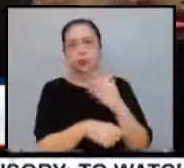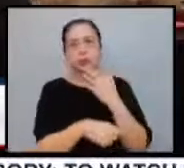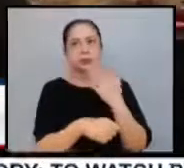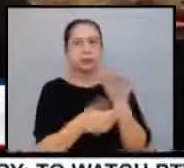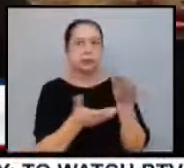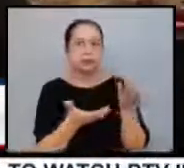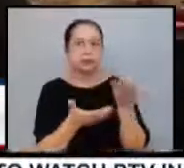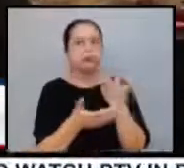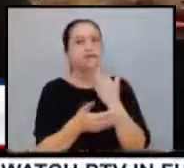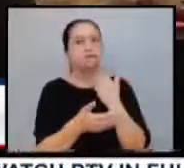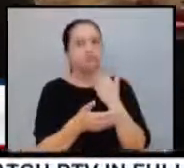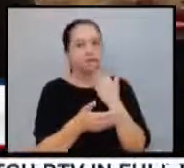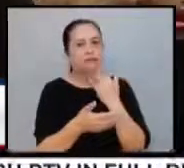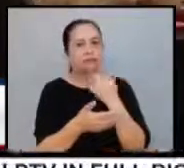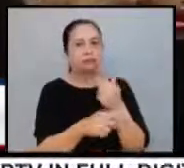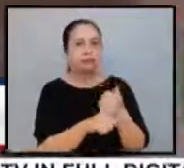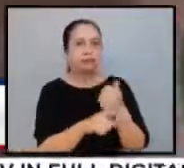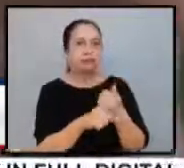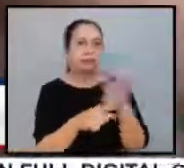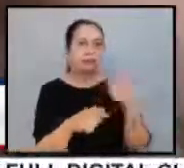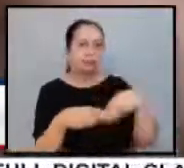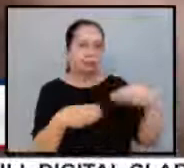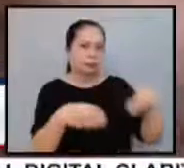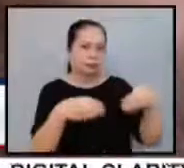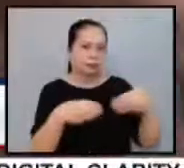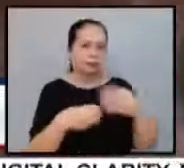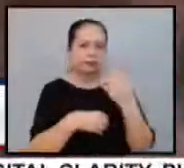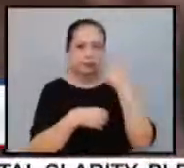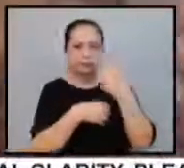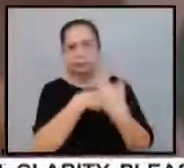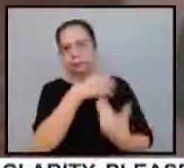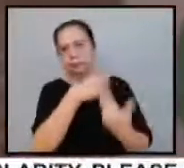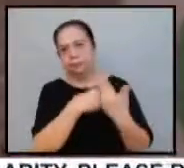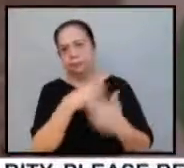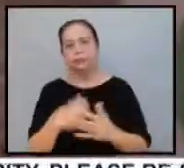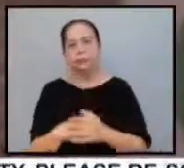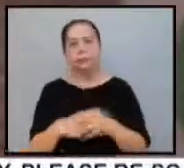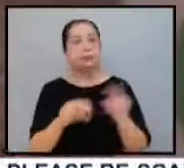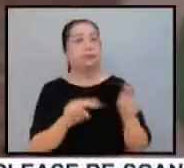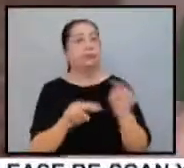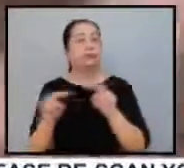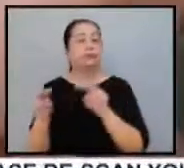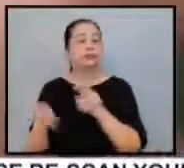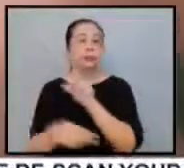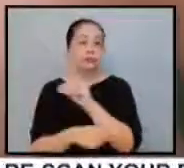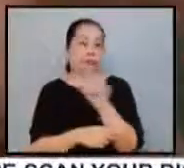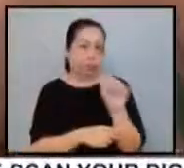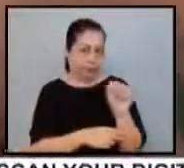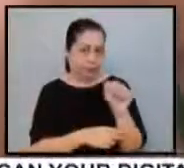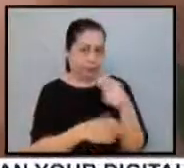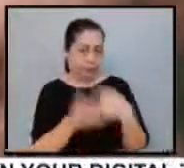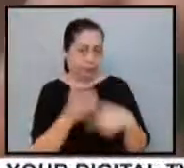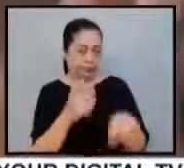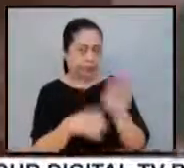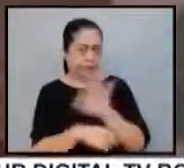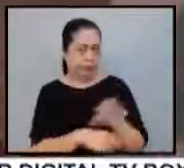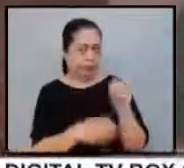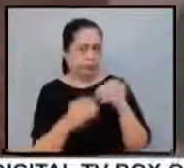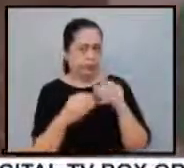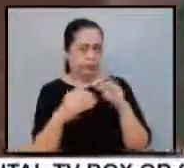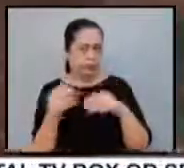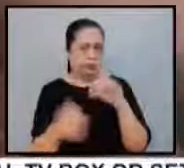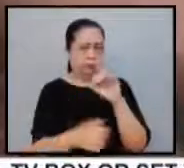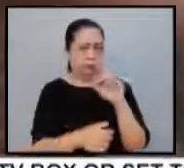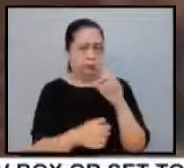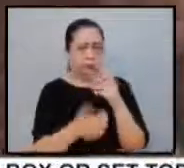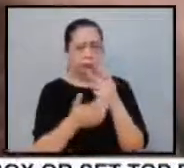asukal mismo sa ating tinapay. Sa Monitoring Department of Agriculture, pumapatak na sa mahigit 100 piso ang kada kilo